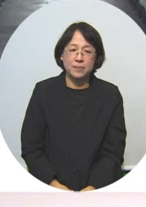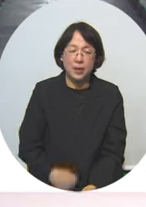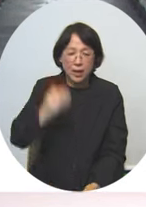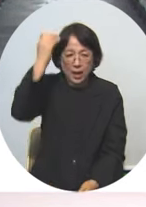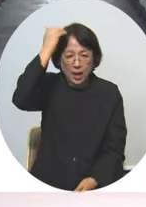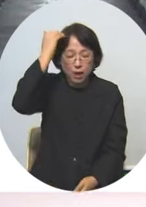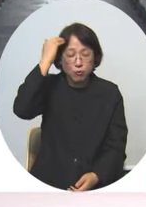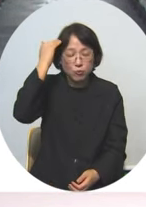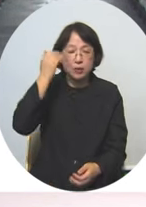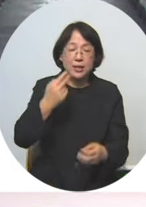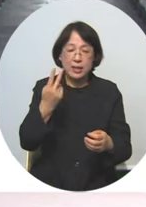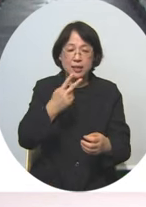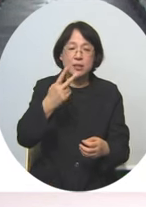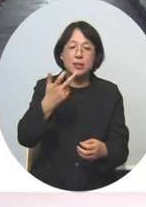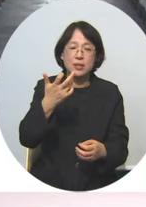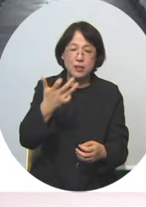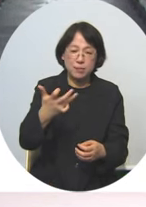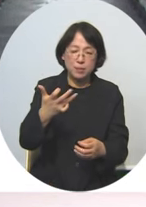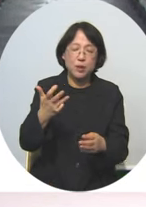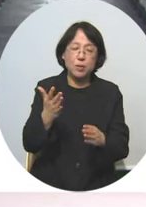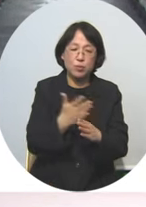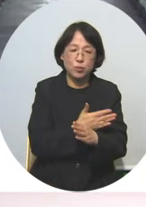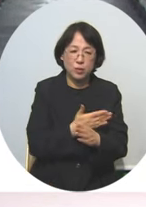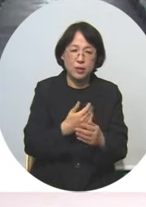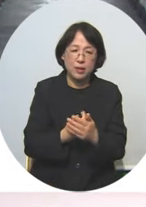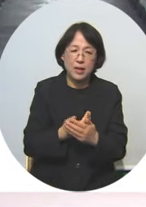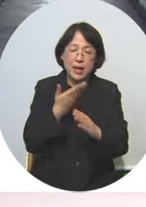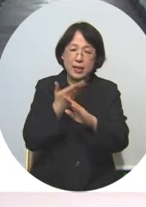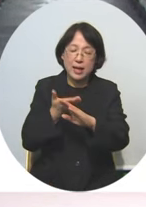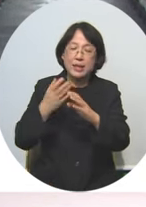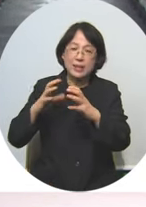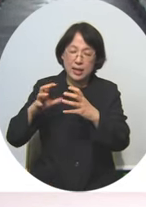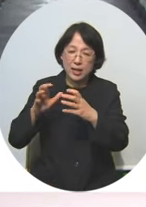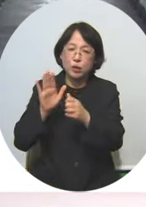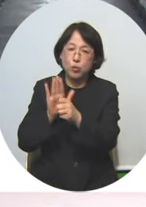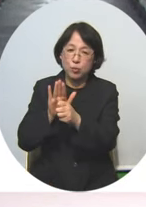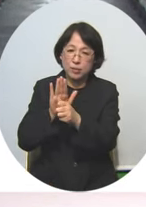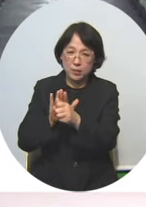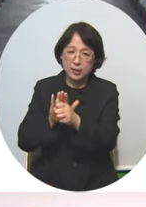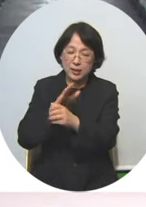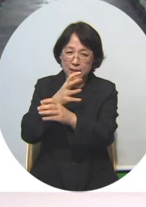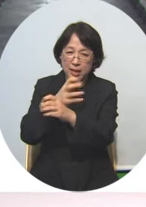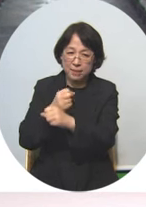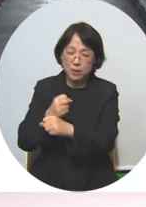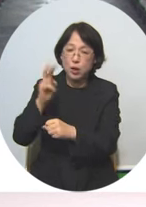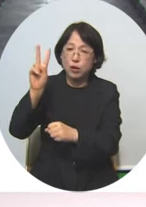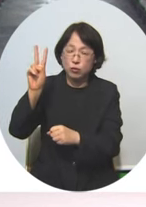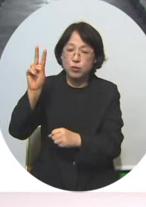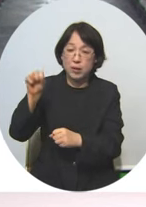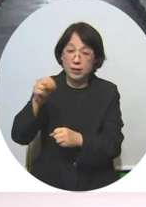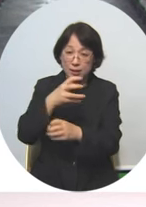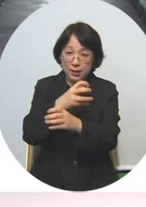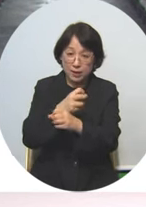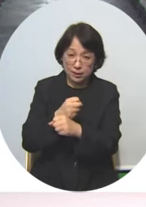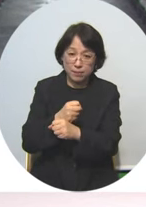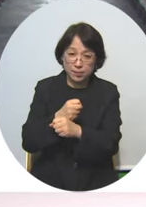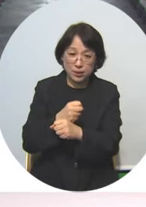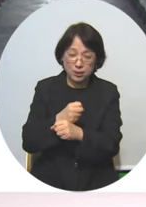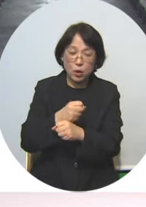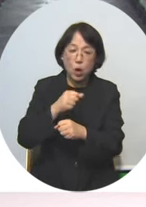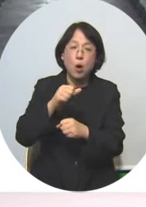우리나라는 지난 2018년부터 UN 식량 원조 협약에 가입해서 해마다 5개국에 쌀 5만 톤을 지원해